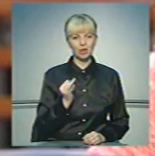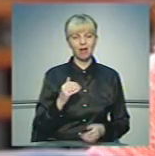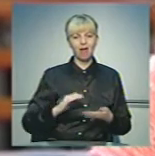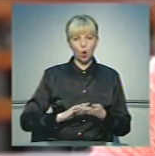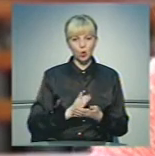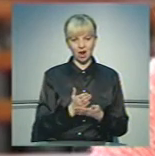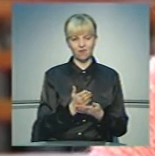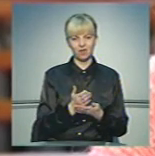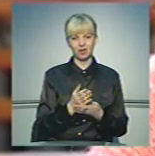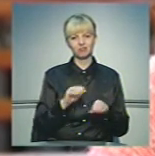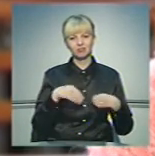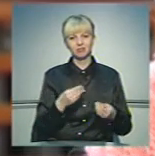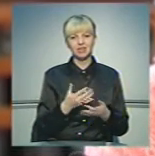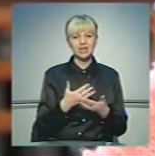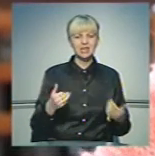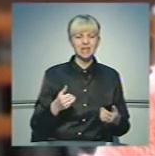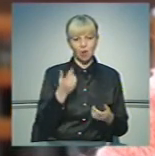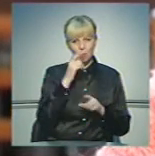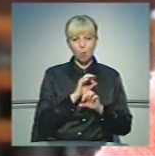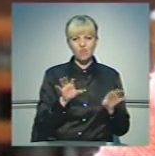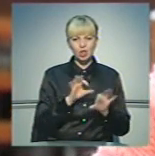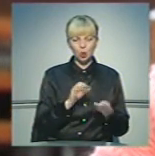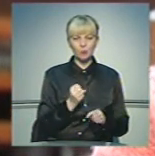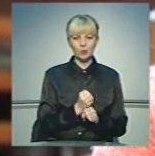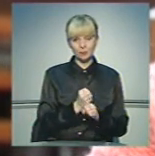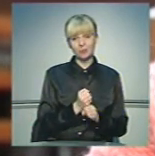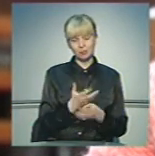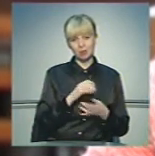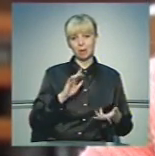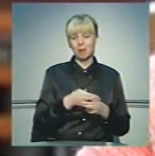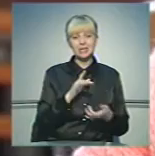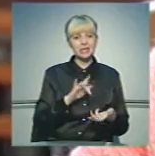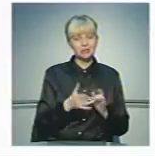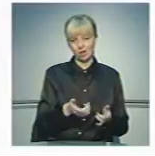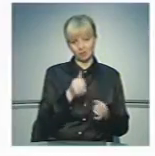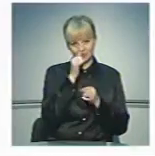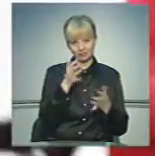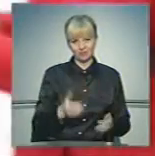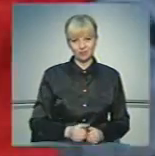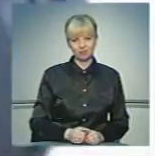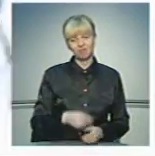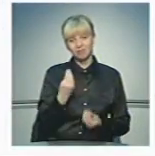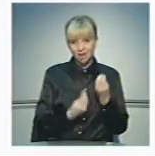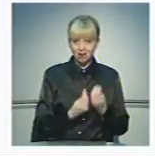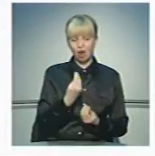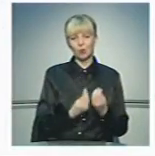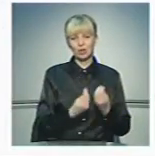географії задають робити різні повідомлення. І, звісно, без інтернету тут не обійтись. Ігри.